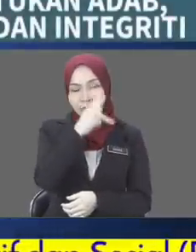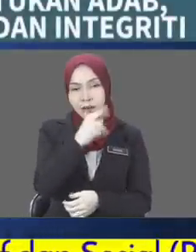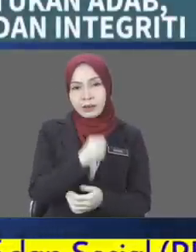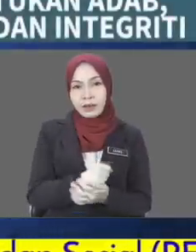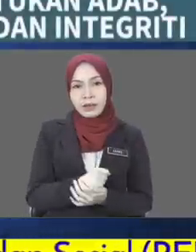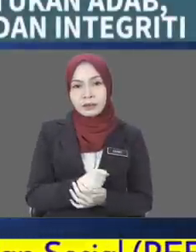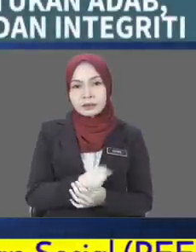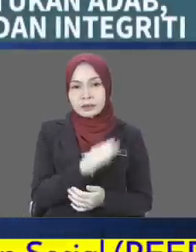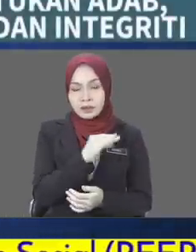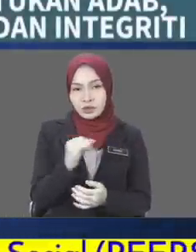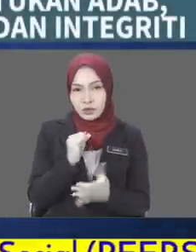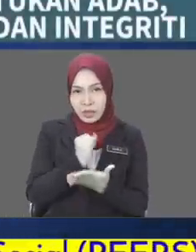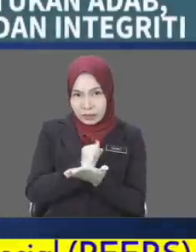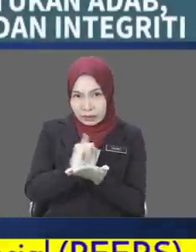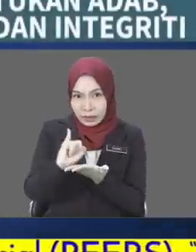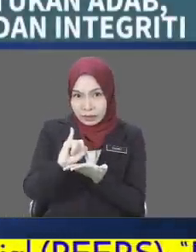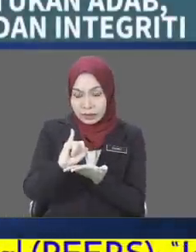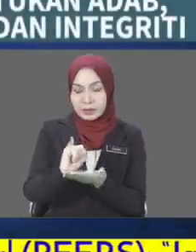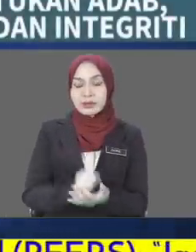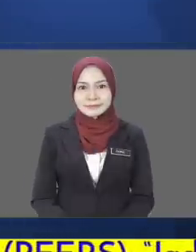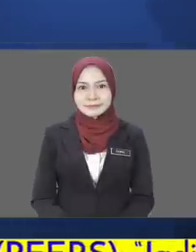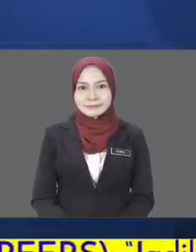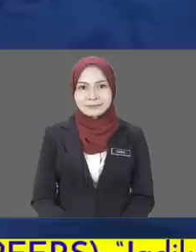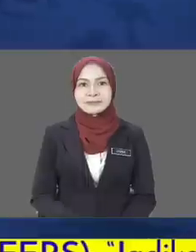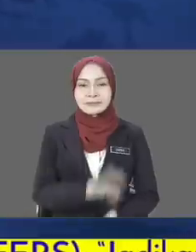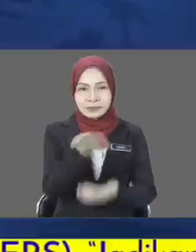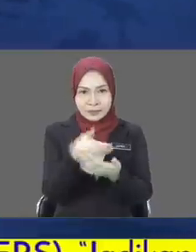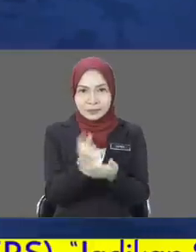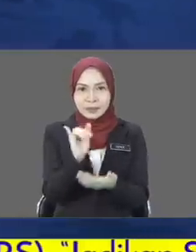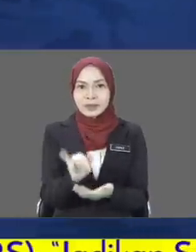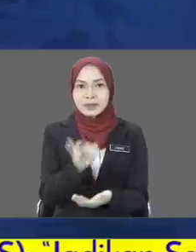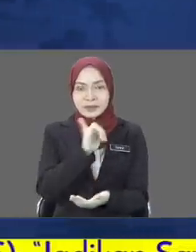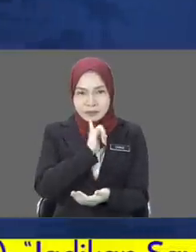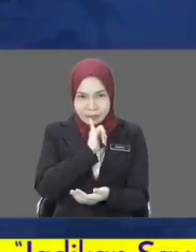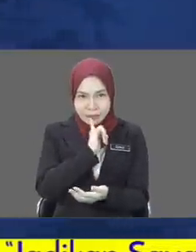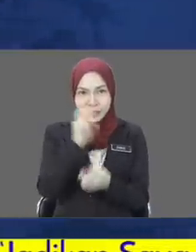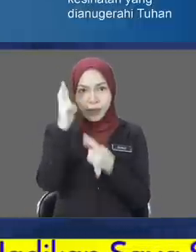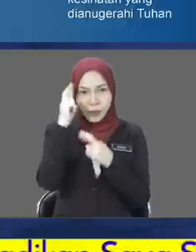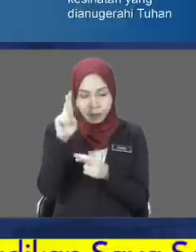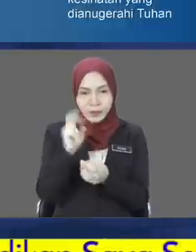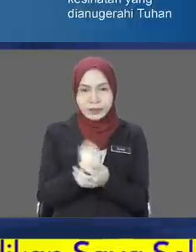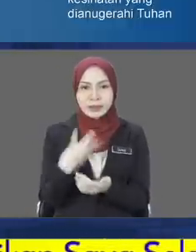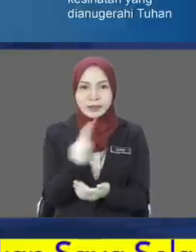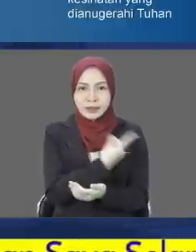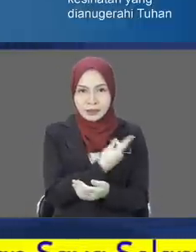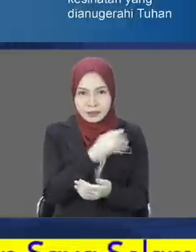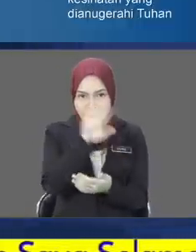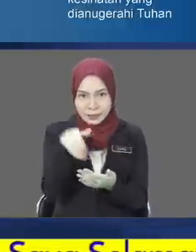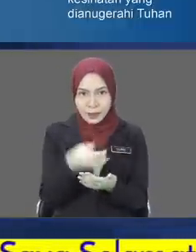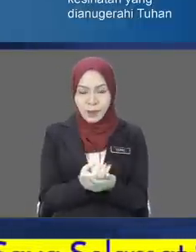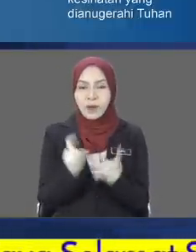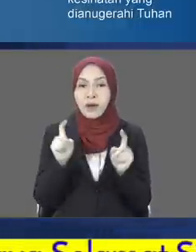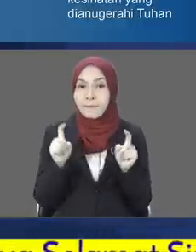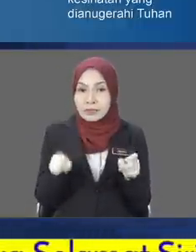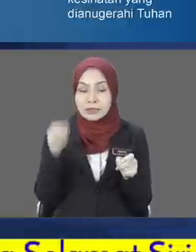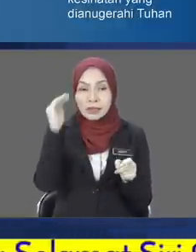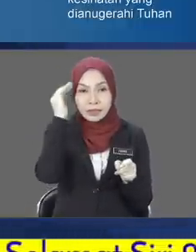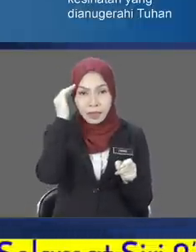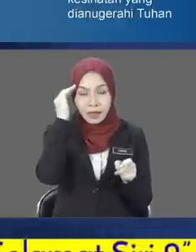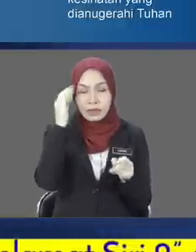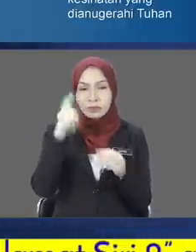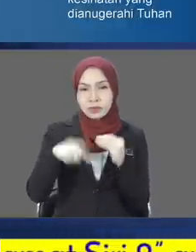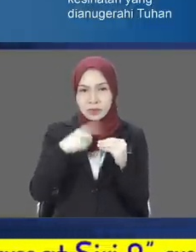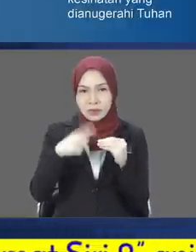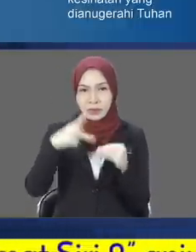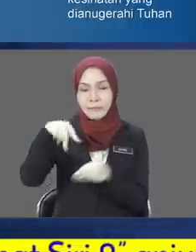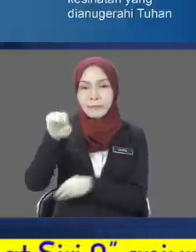akhlak dan juga integrity tidak penuntun yang saya hormati kita semua perusahaannya tentang kepentingan bios ini